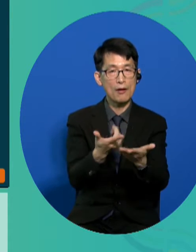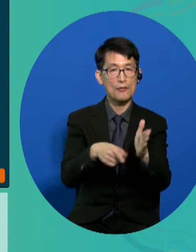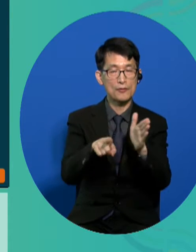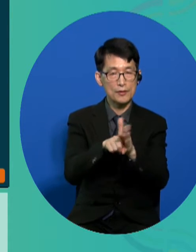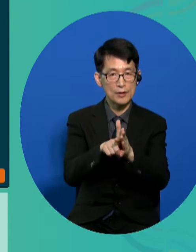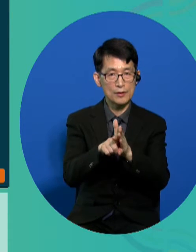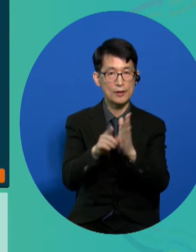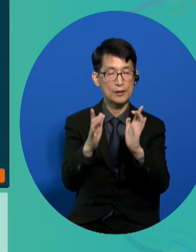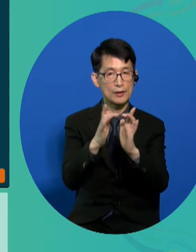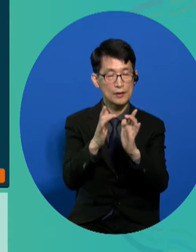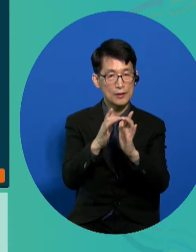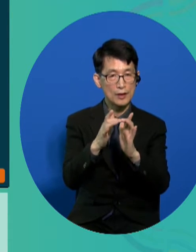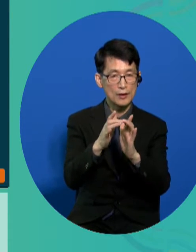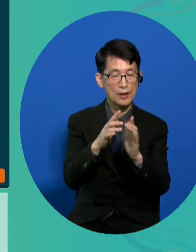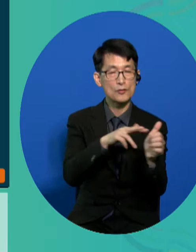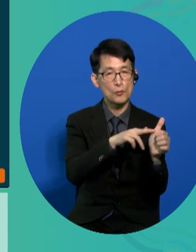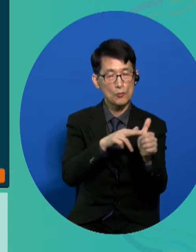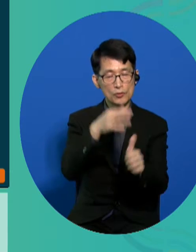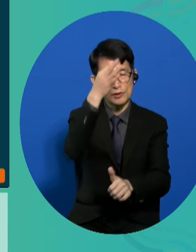있습니다.